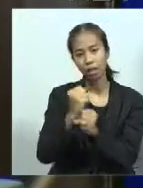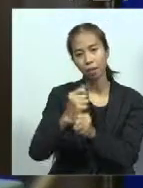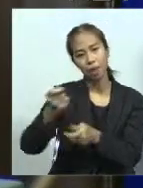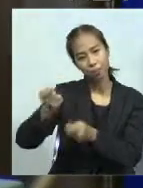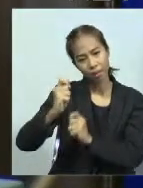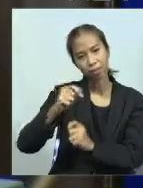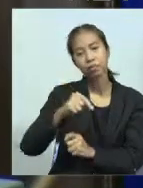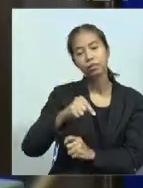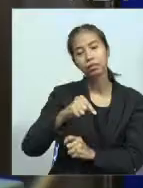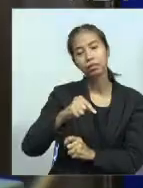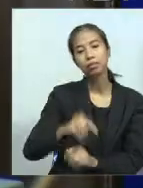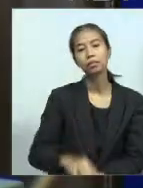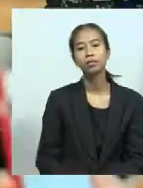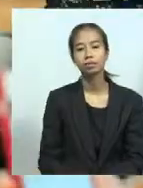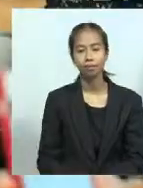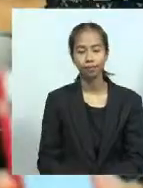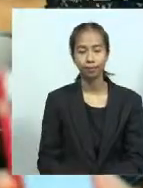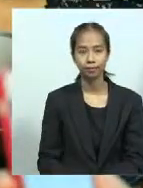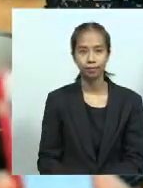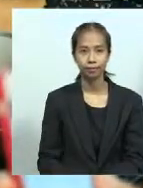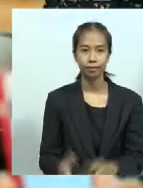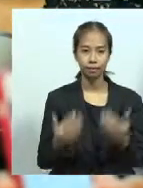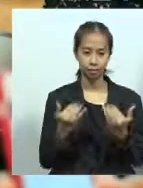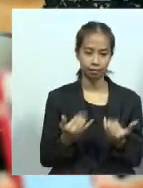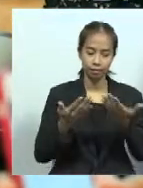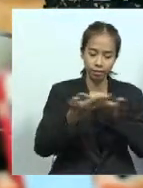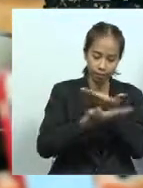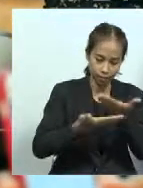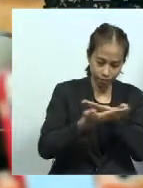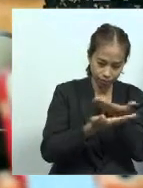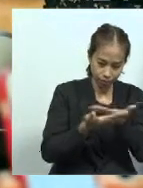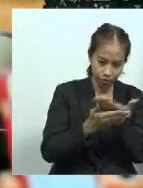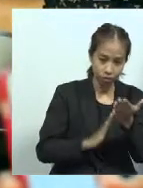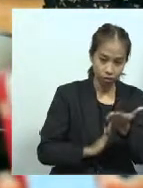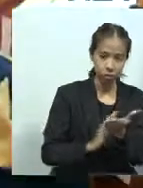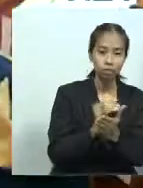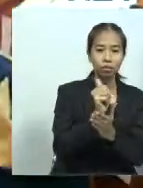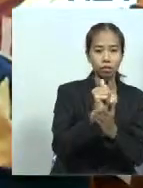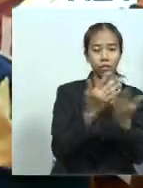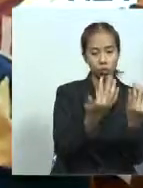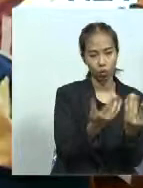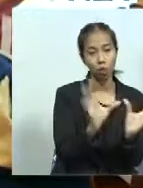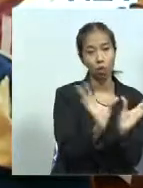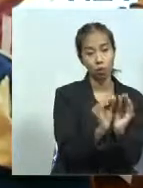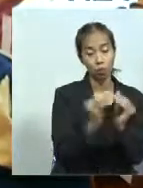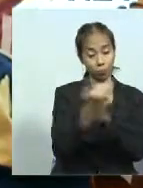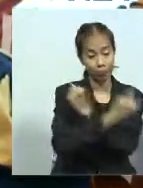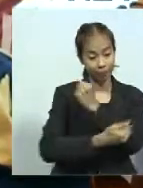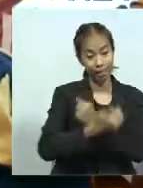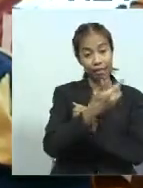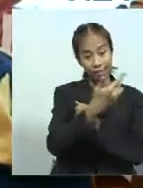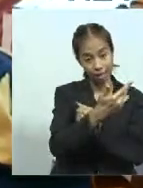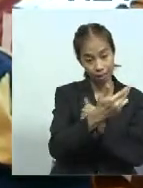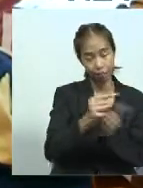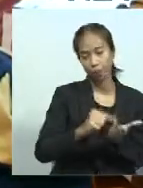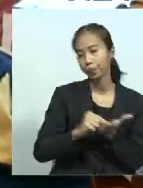นะคะอันนี้ จากการหารือนับว่าประสบความสำเร็จจึงจะนำผลการประชุมกับทั้ง3ประเทศเสน